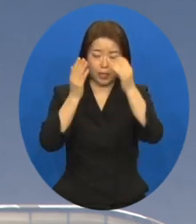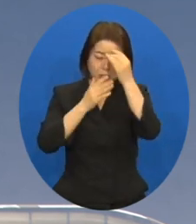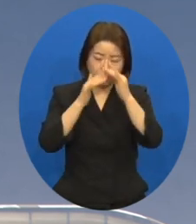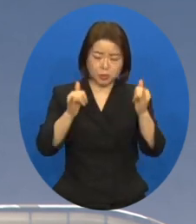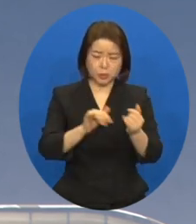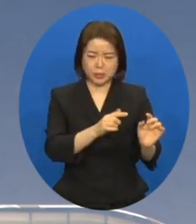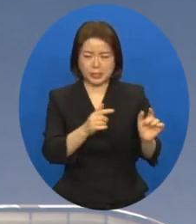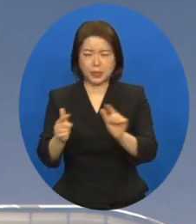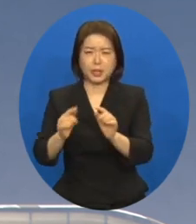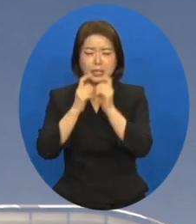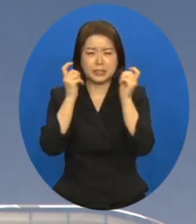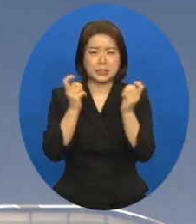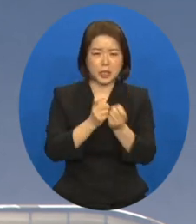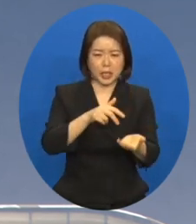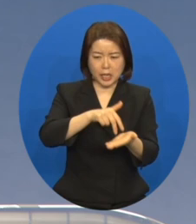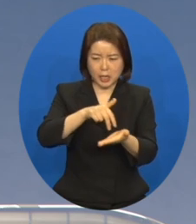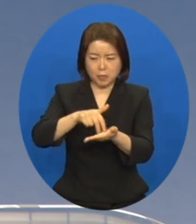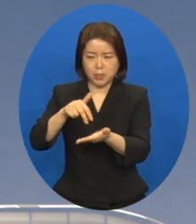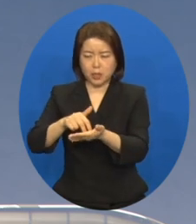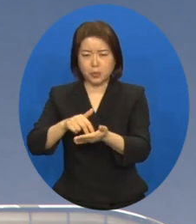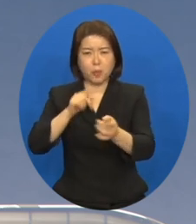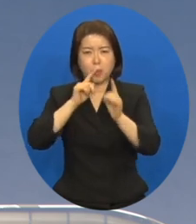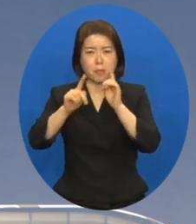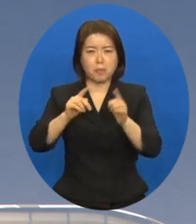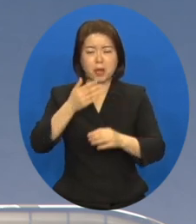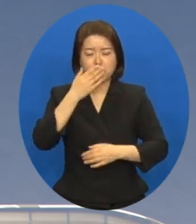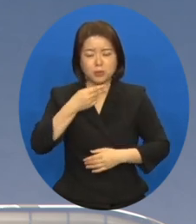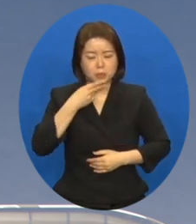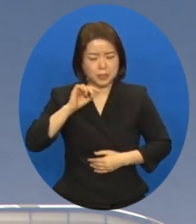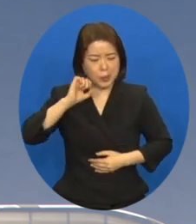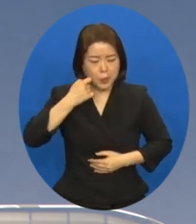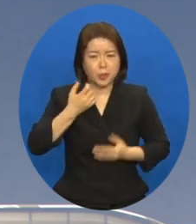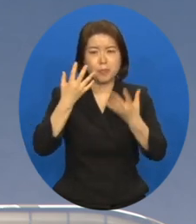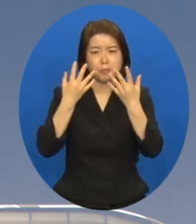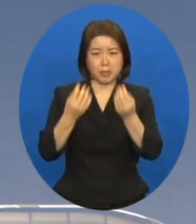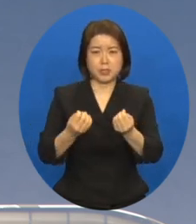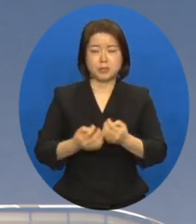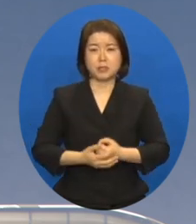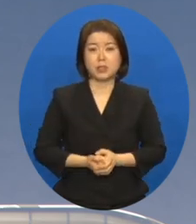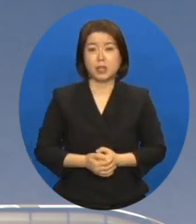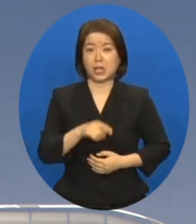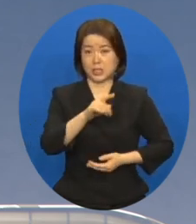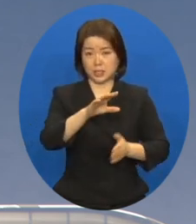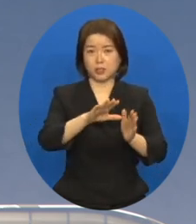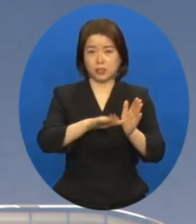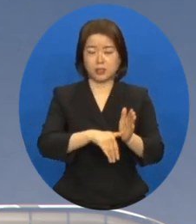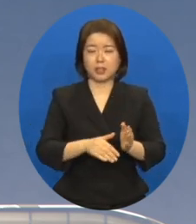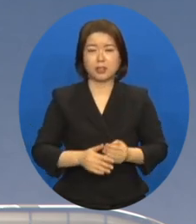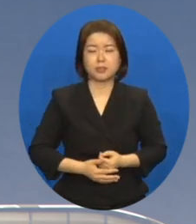가지 개인적인 형편도 말할 수 없이 어려움이 많습니다. 자, 이와 같은 때에